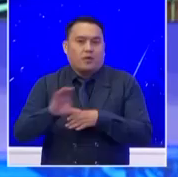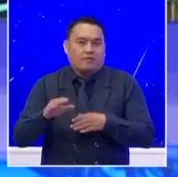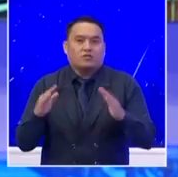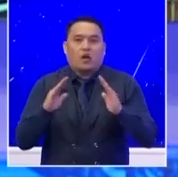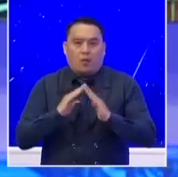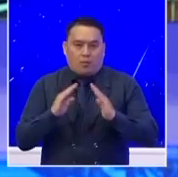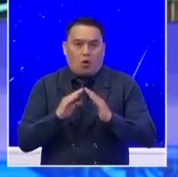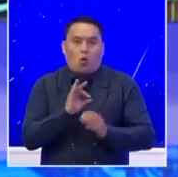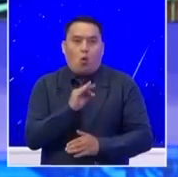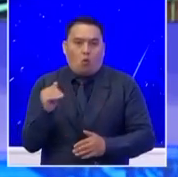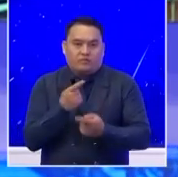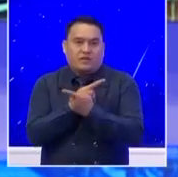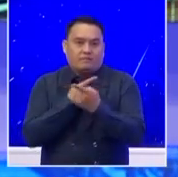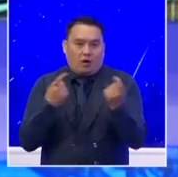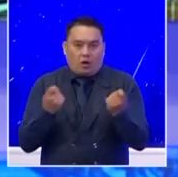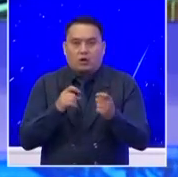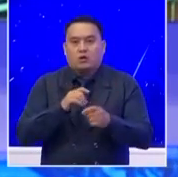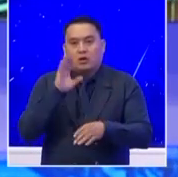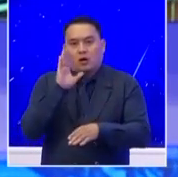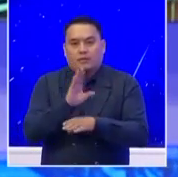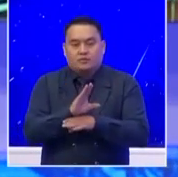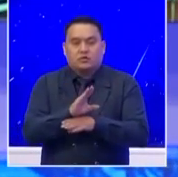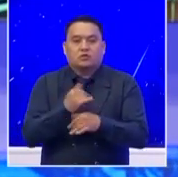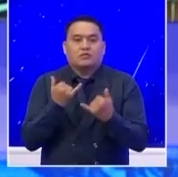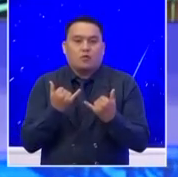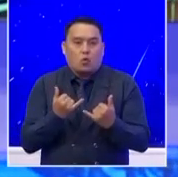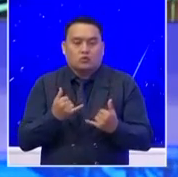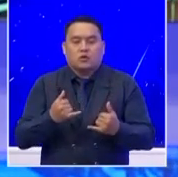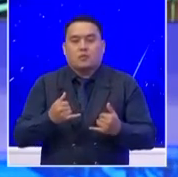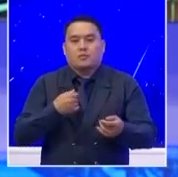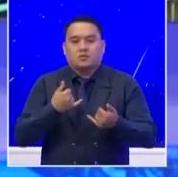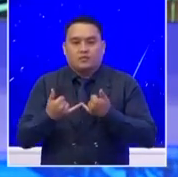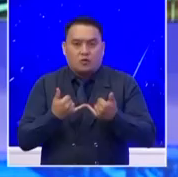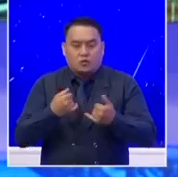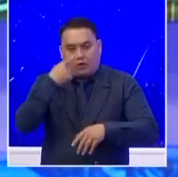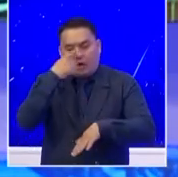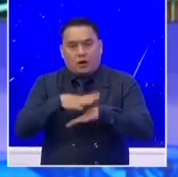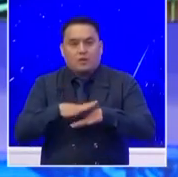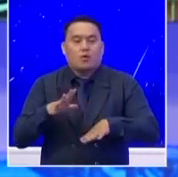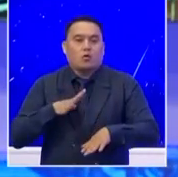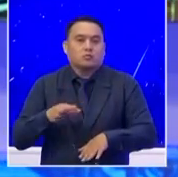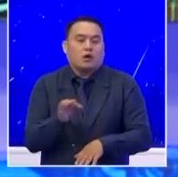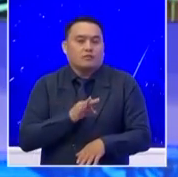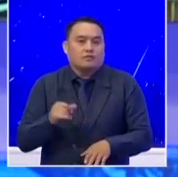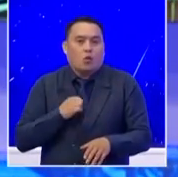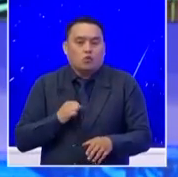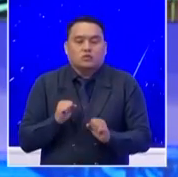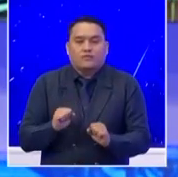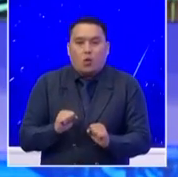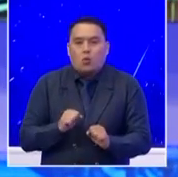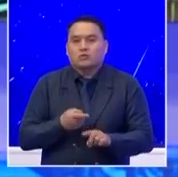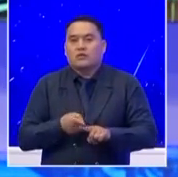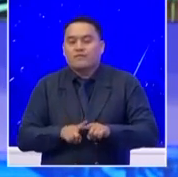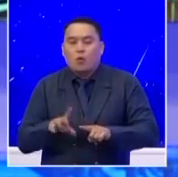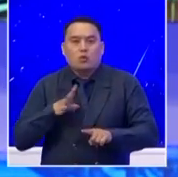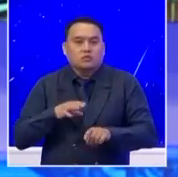домам. Официальную информацию озвучили на селекторном совещании под председательством акима области. Задача удержания вируса в рамках